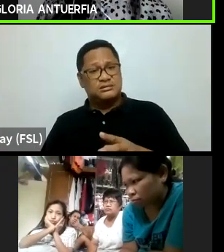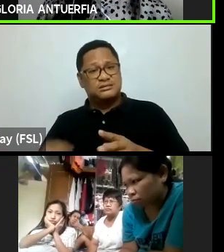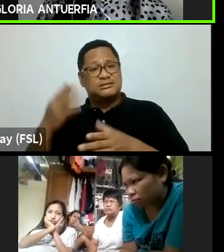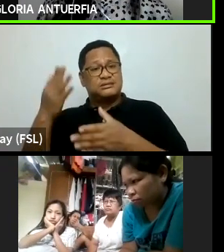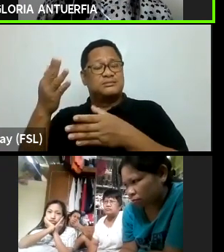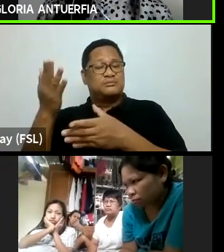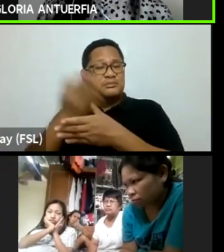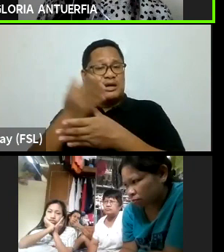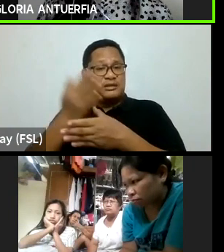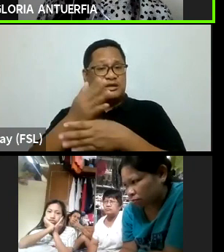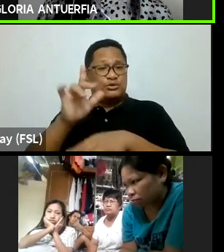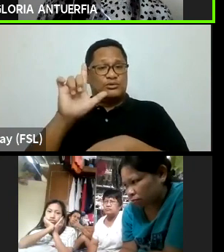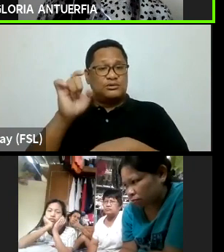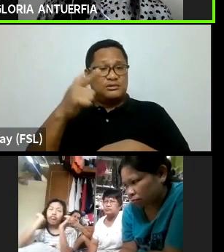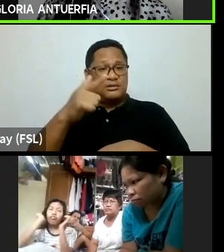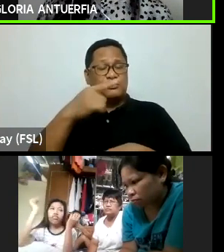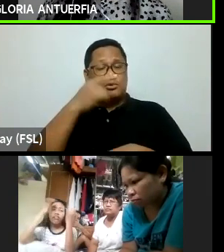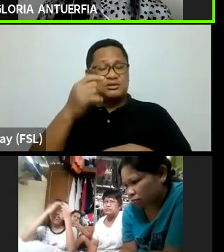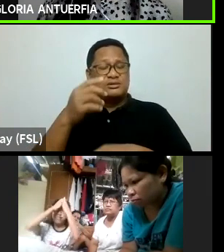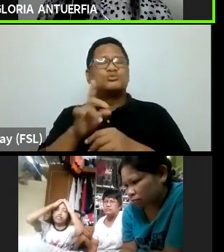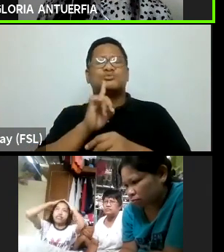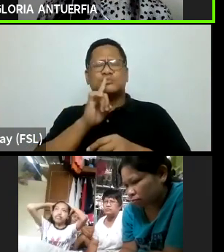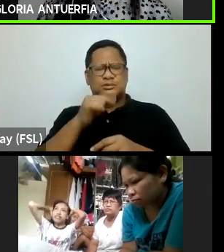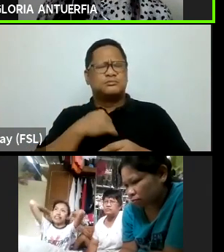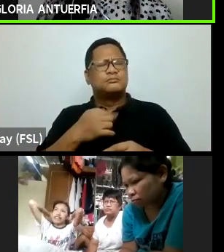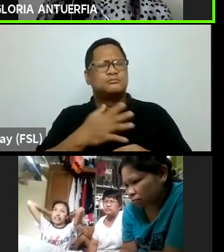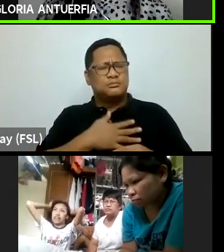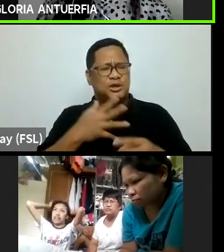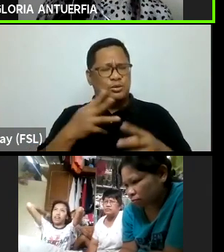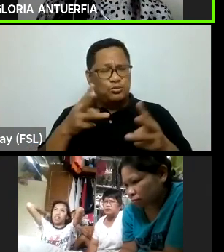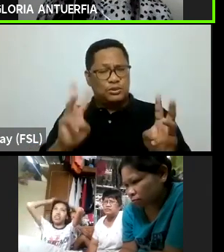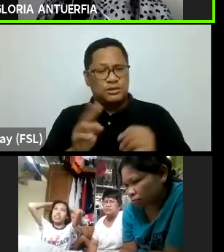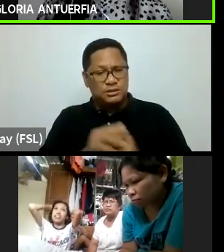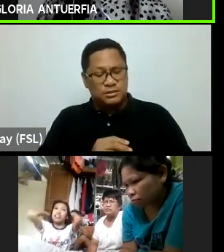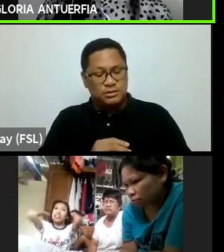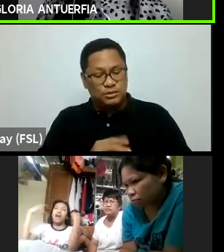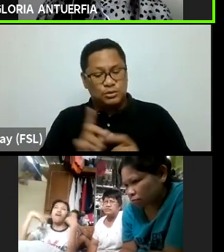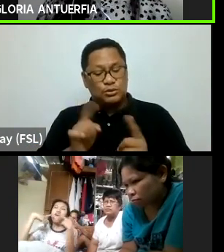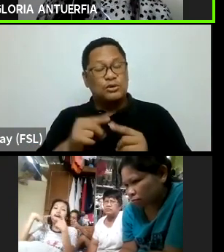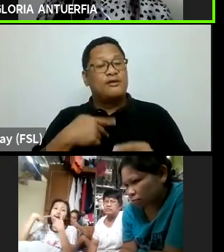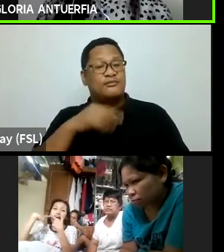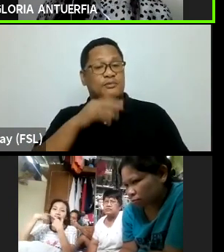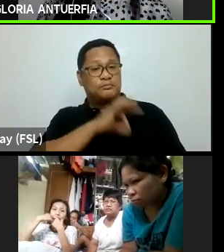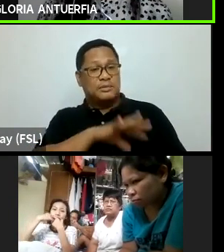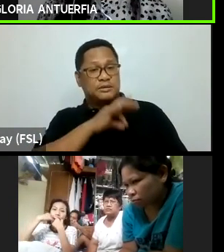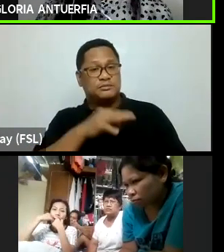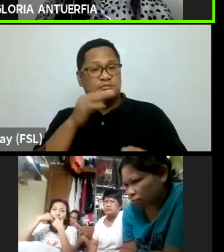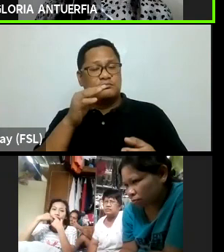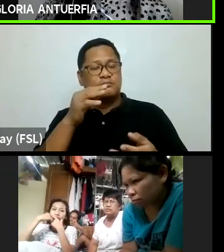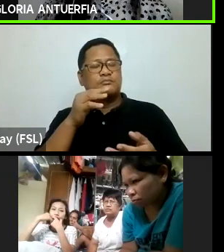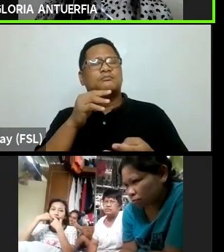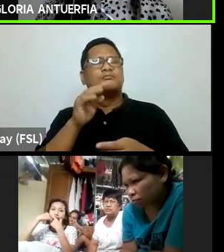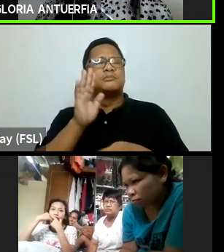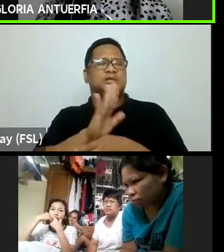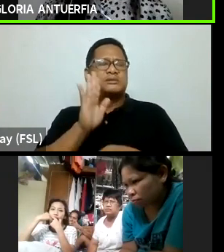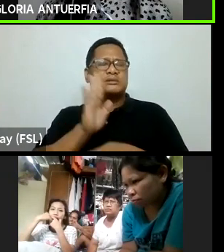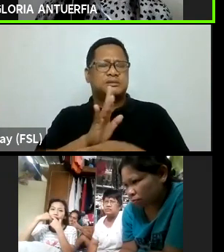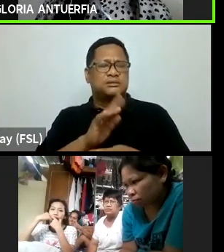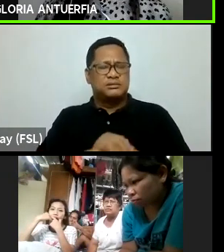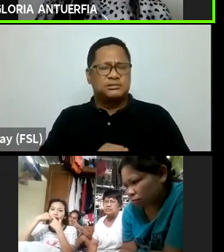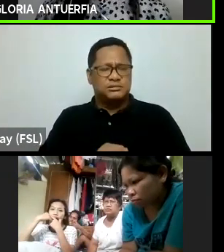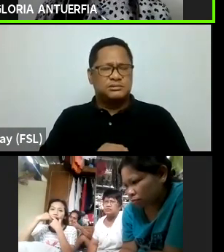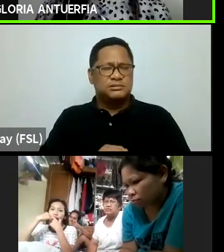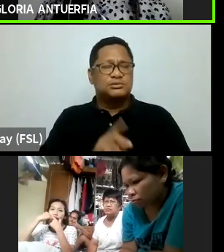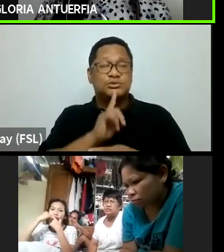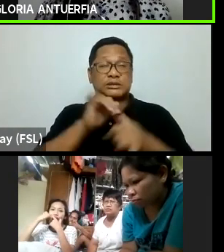akin. Naging avenue ko yun to earn a living when na nasa